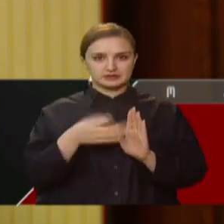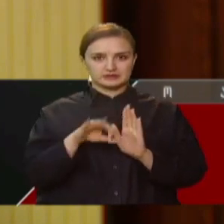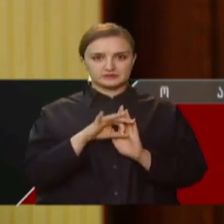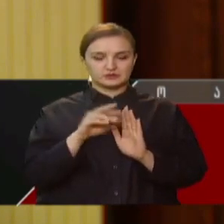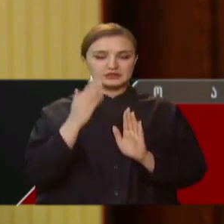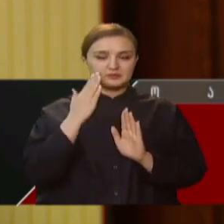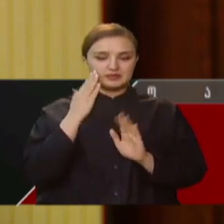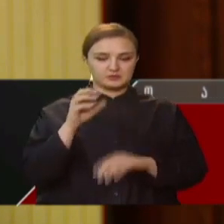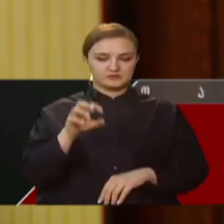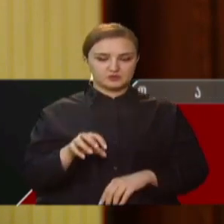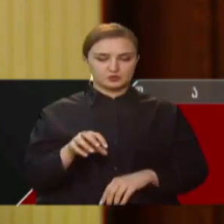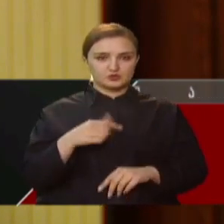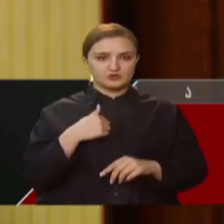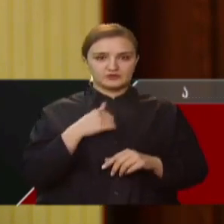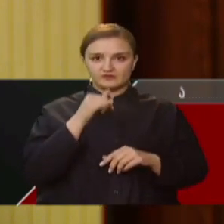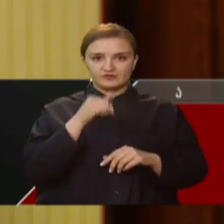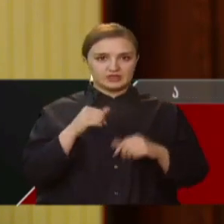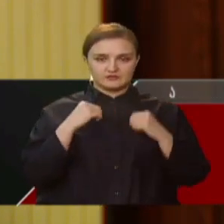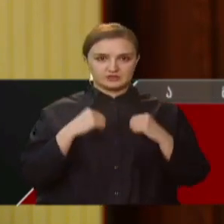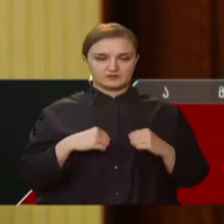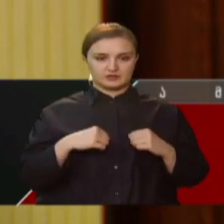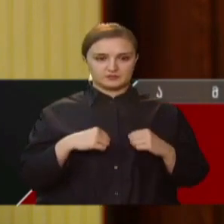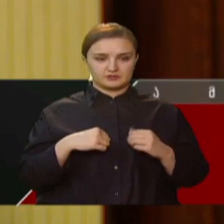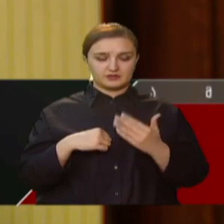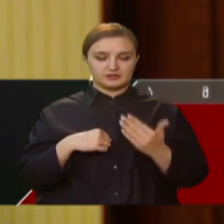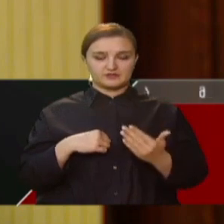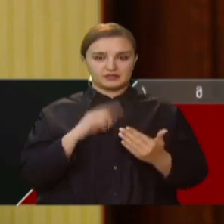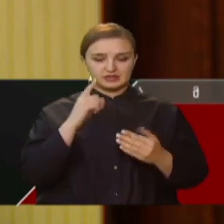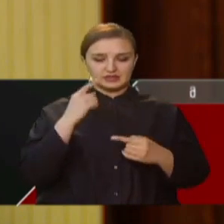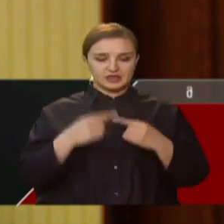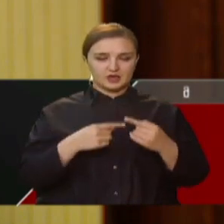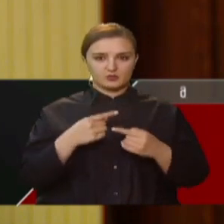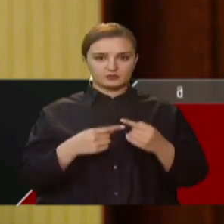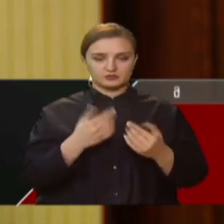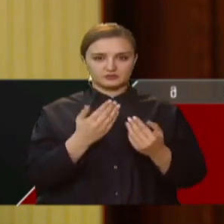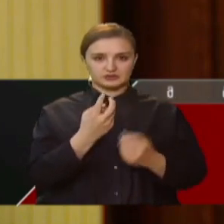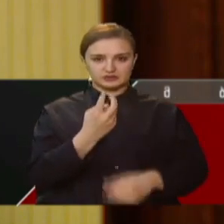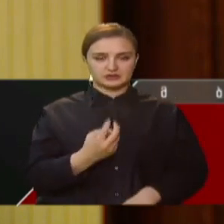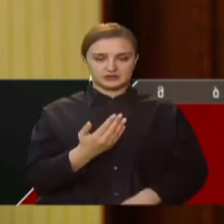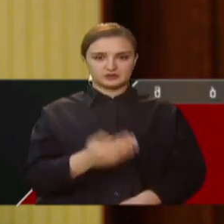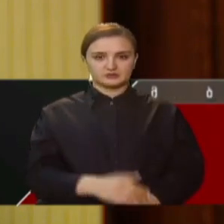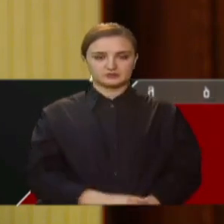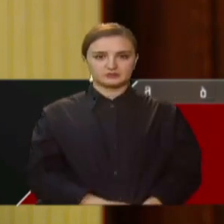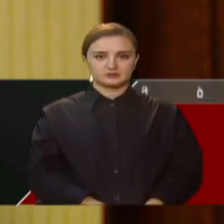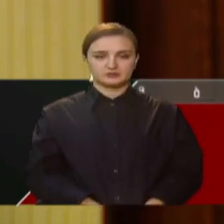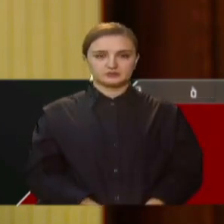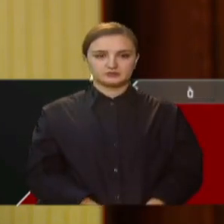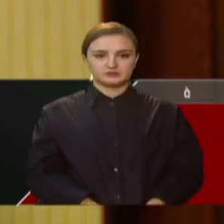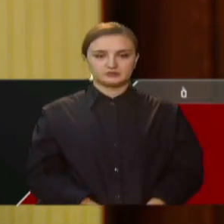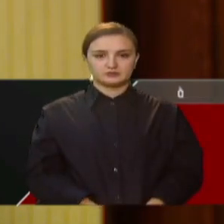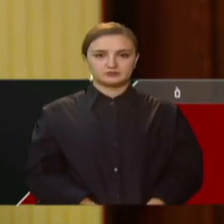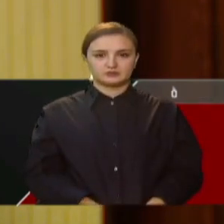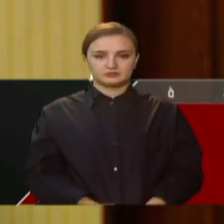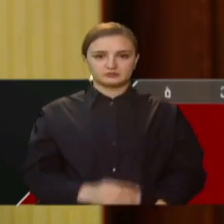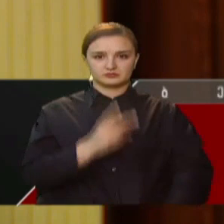samartlebrivi struktura. Khakhno chven veramovisuntkavt. Tkveni taoba, ik tkveni khaz zikhart me giqurebt tsvals